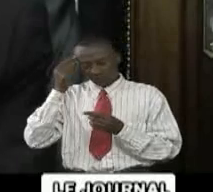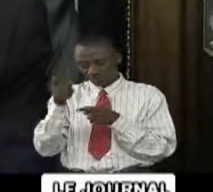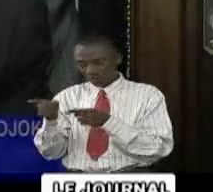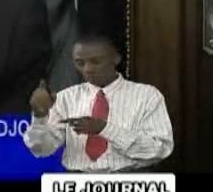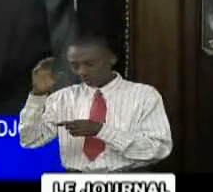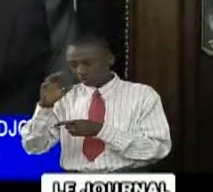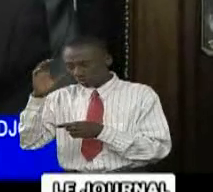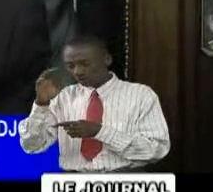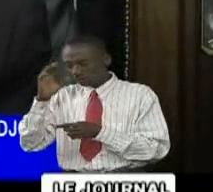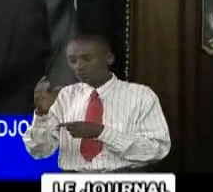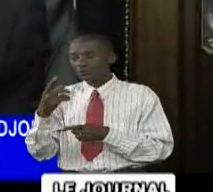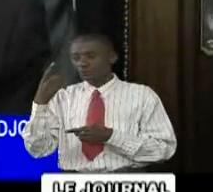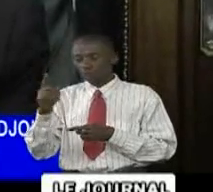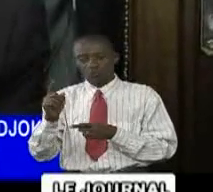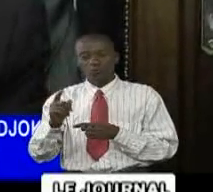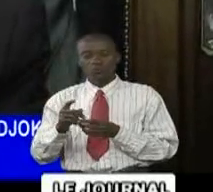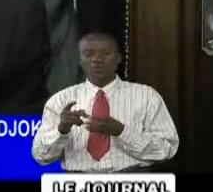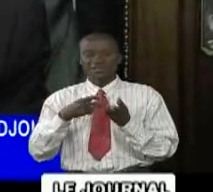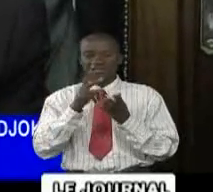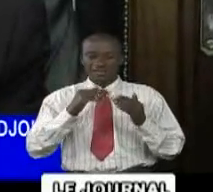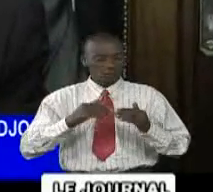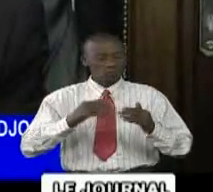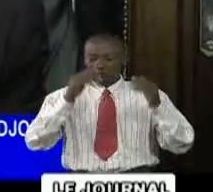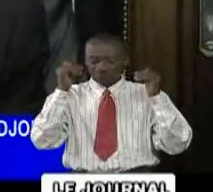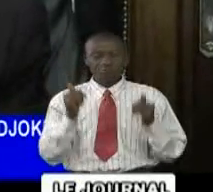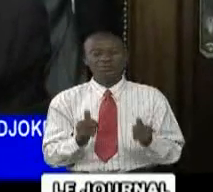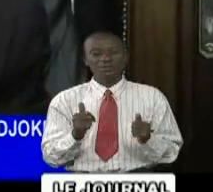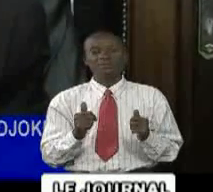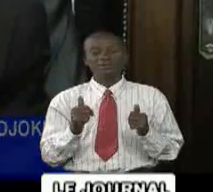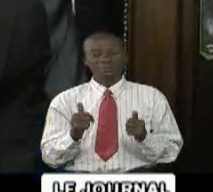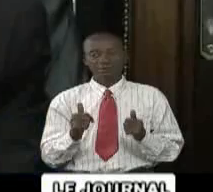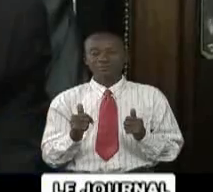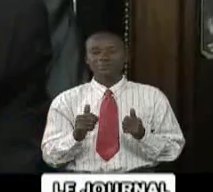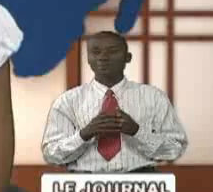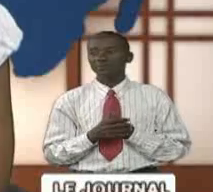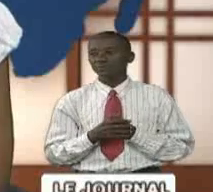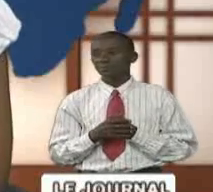voir l'issue de ces négociations pour résoudre les problèmes pour lesquels ils sont allés en grève.